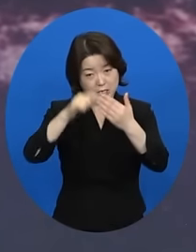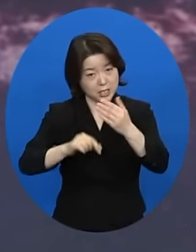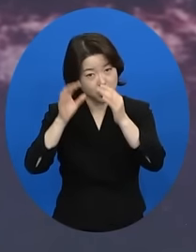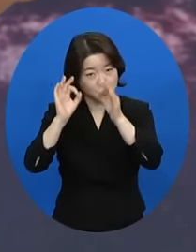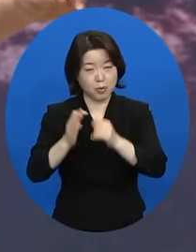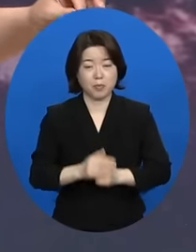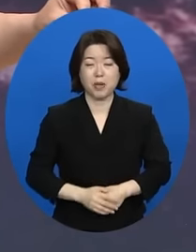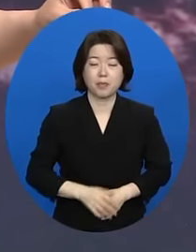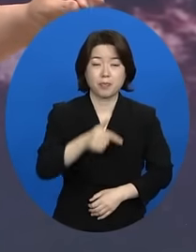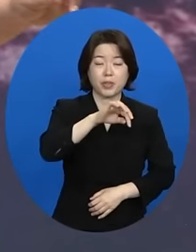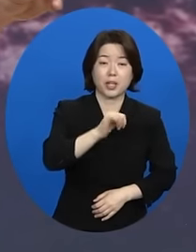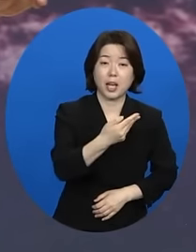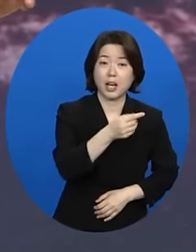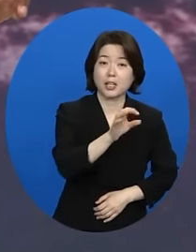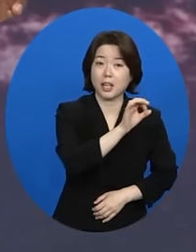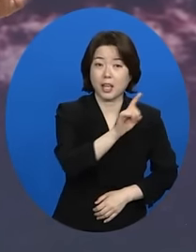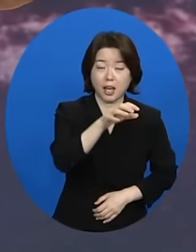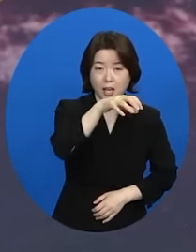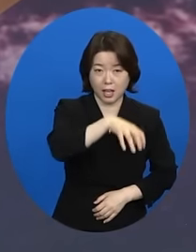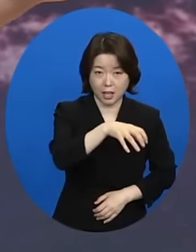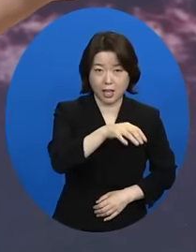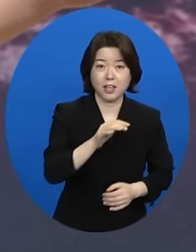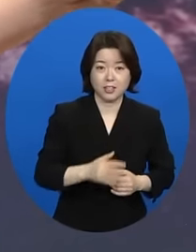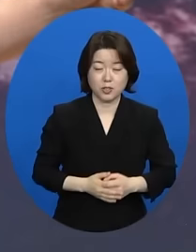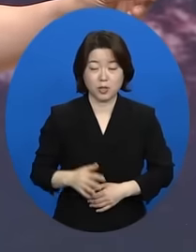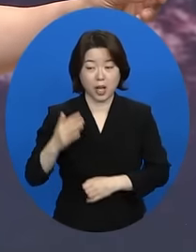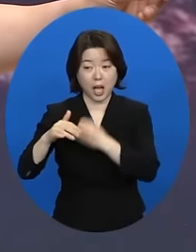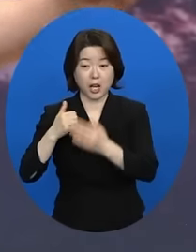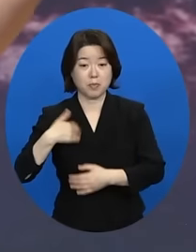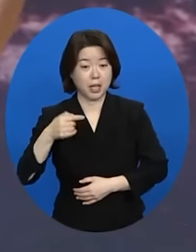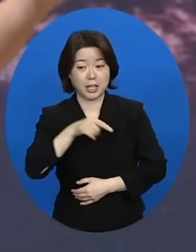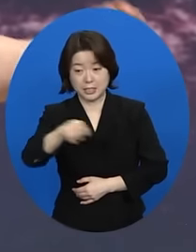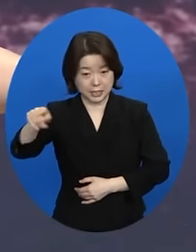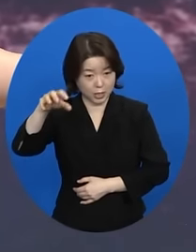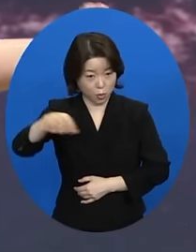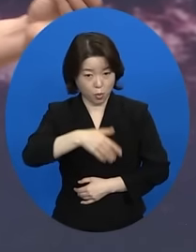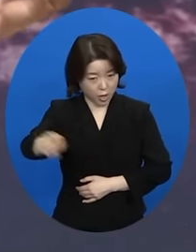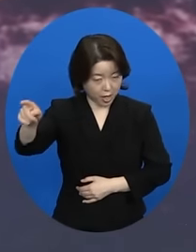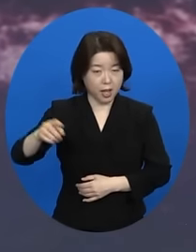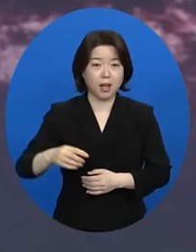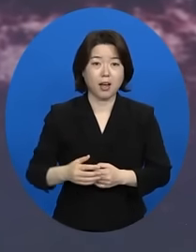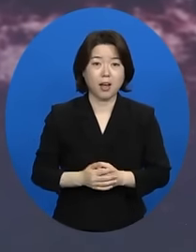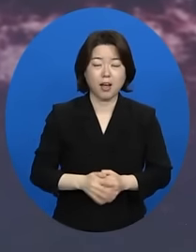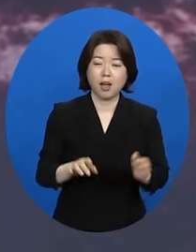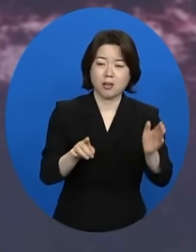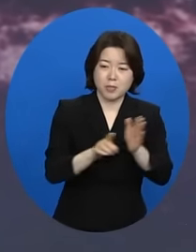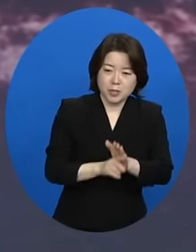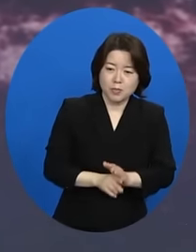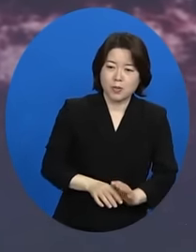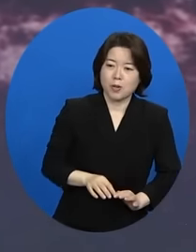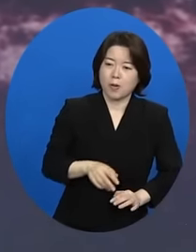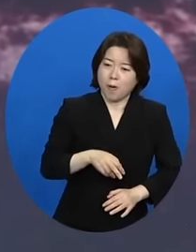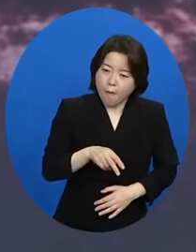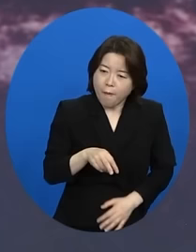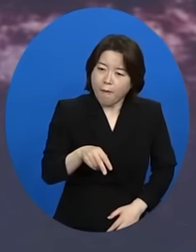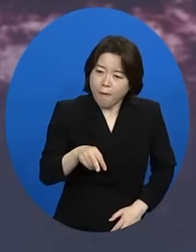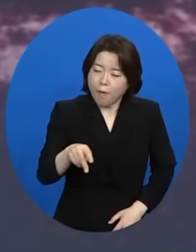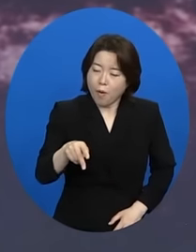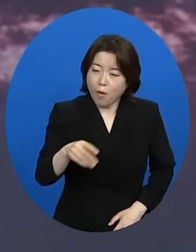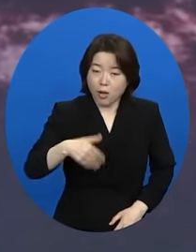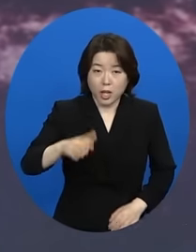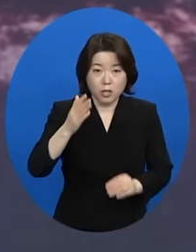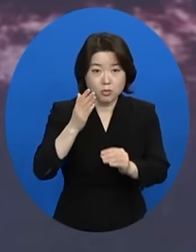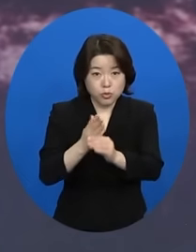하나님께서 갈대아 우르에서 아브라함에게 내가 지시할 땅으로 가라, 와, 믿음으로 아브라함이 출발을 했어요. 근데 가다가